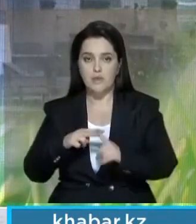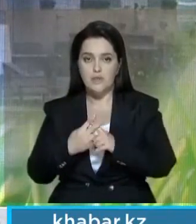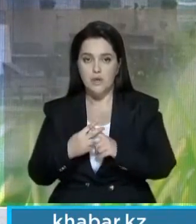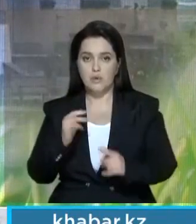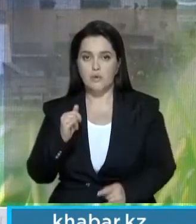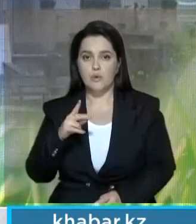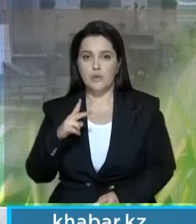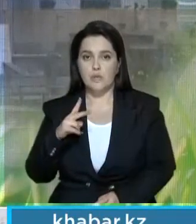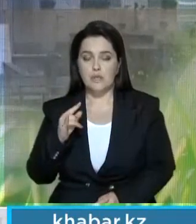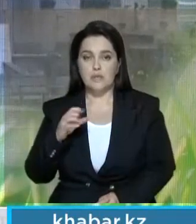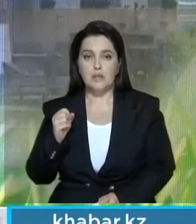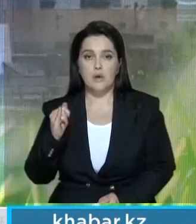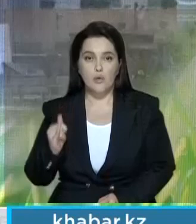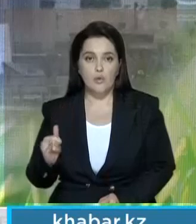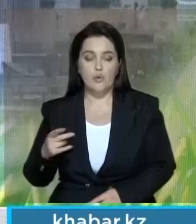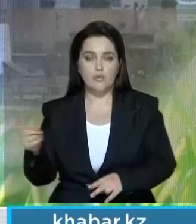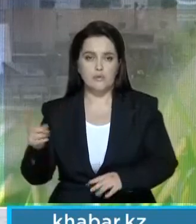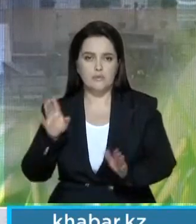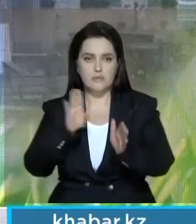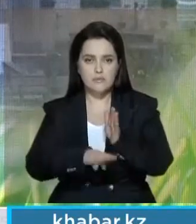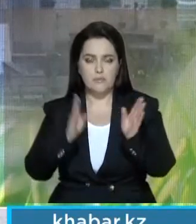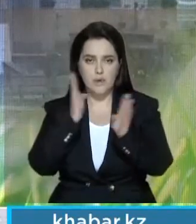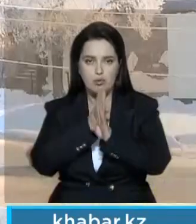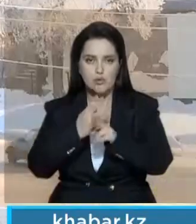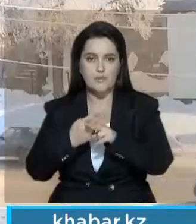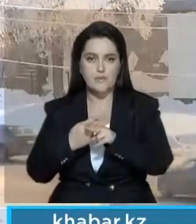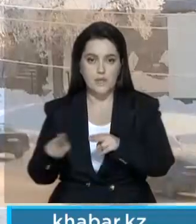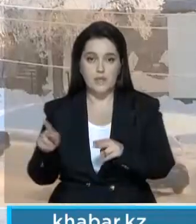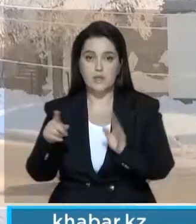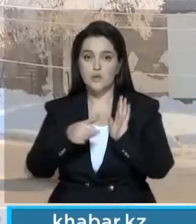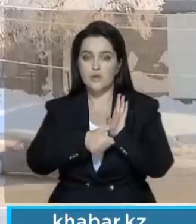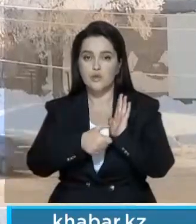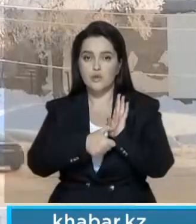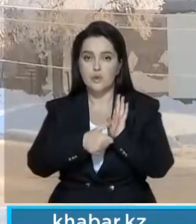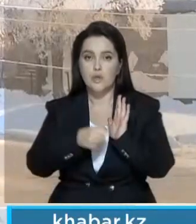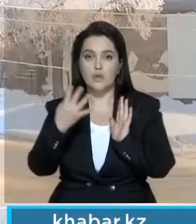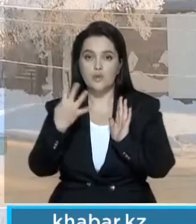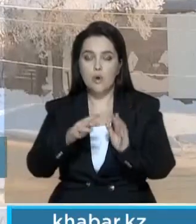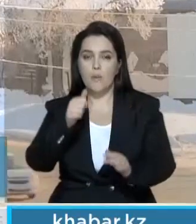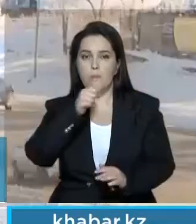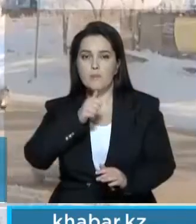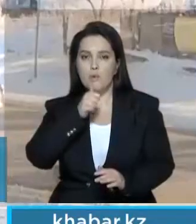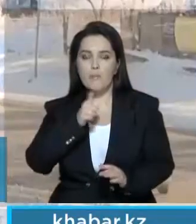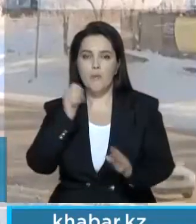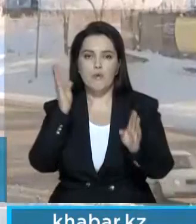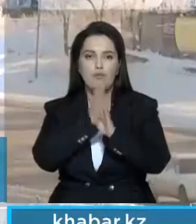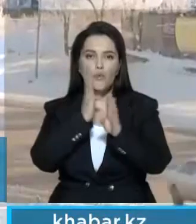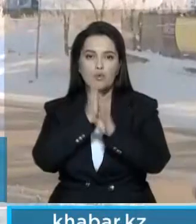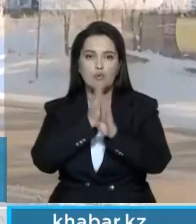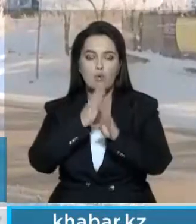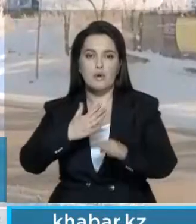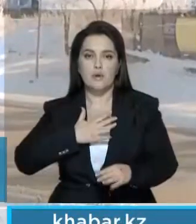улытауский ситуации за 8 месяцев группа учёных отобрала порядка 640 проб воздуха специалисты изучили